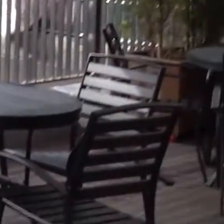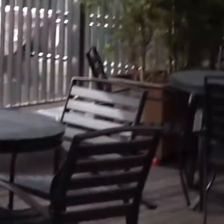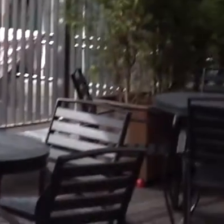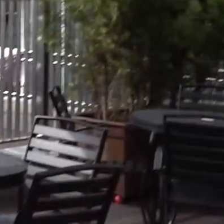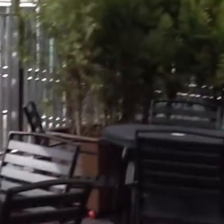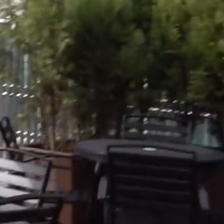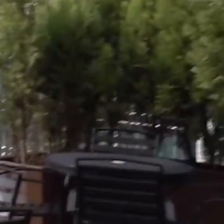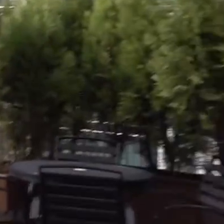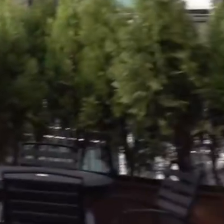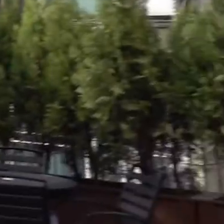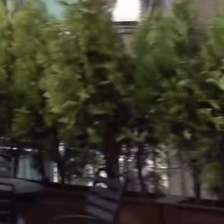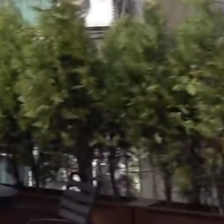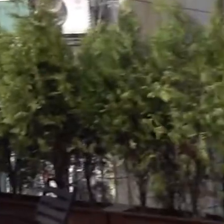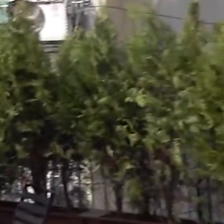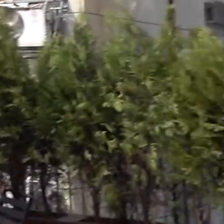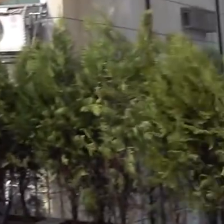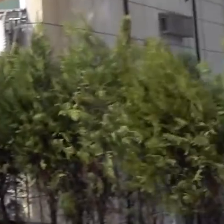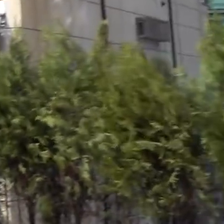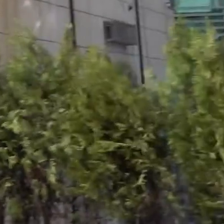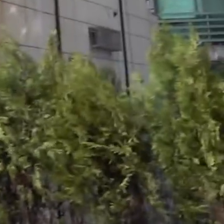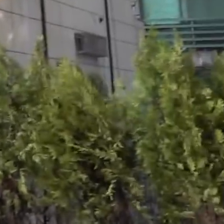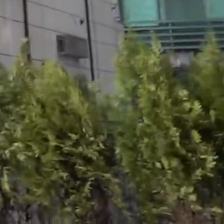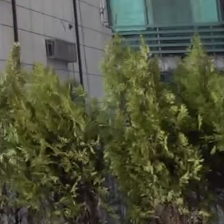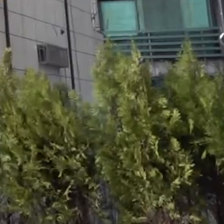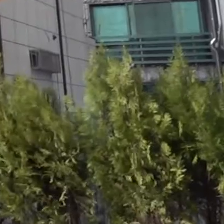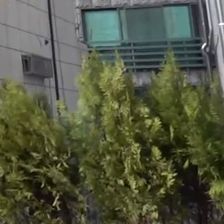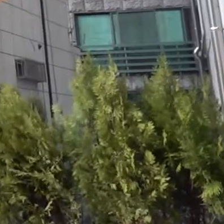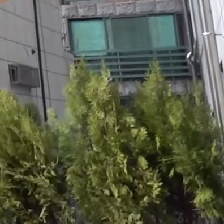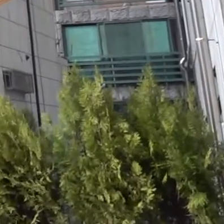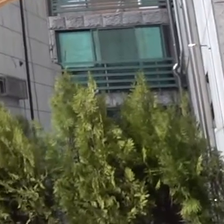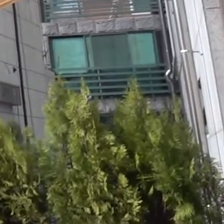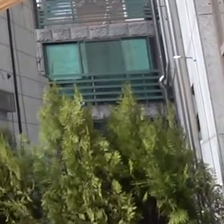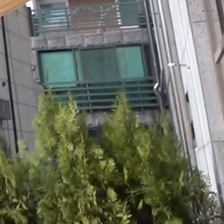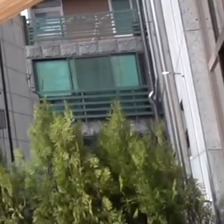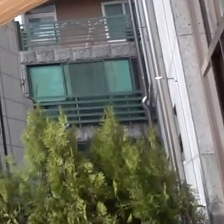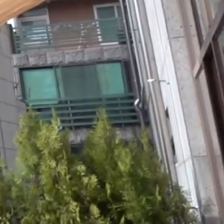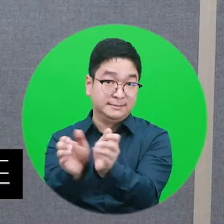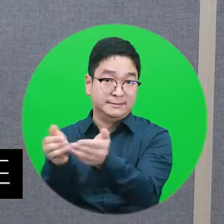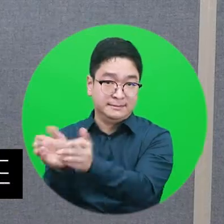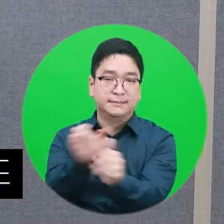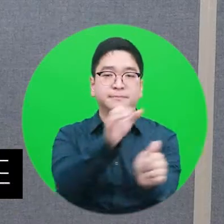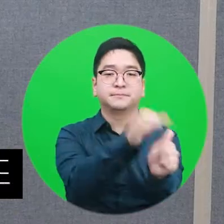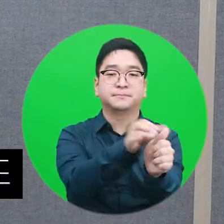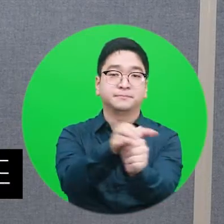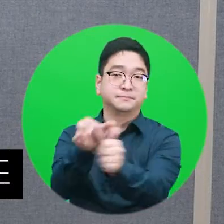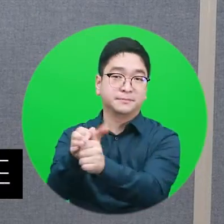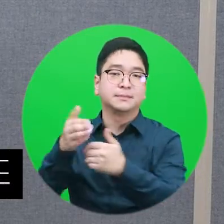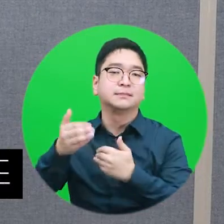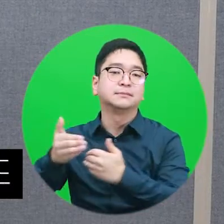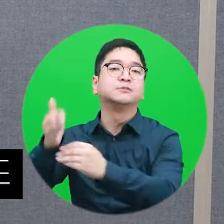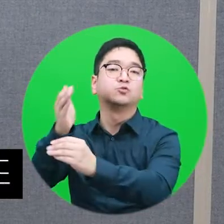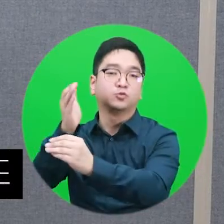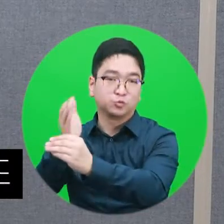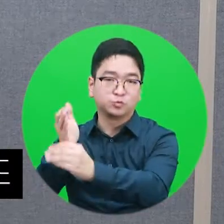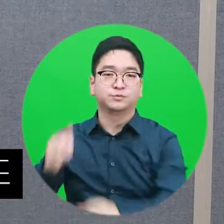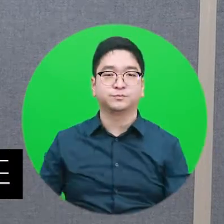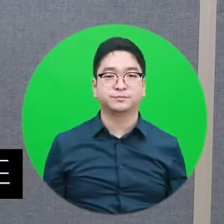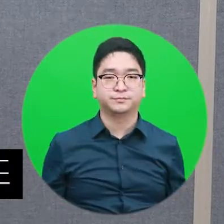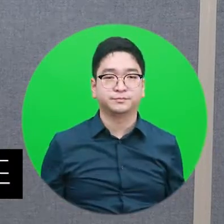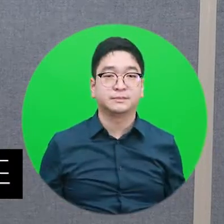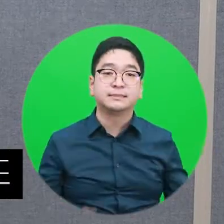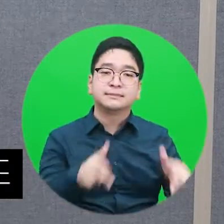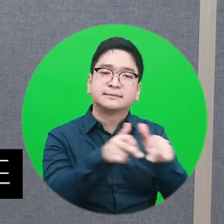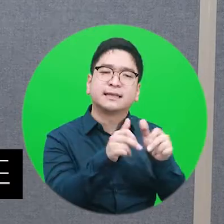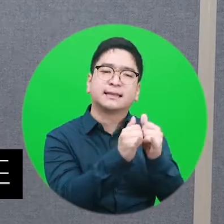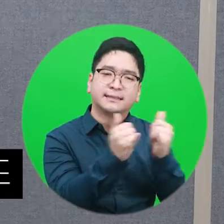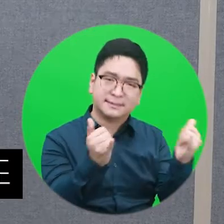여가, 건강 관련된 사업들을 저희가 각 팀에서 담당해서 진행하고 있고요. 사실 이렇게 장애 당사자분들뿐만 아니라 비장애